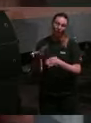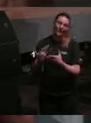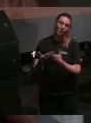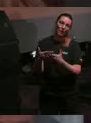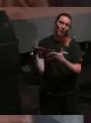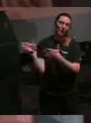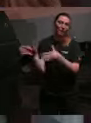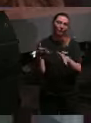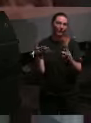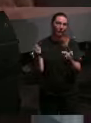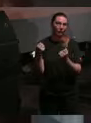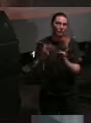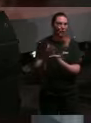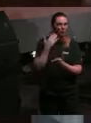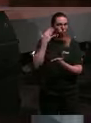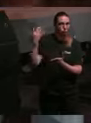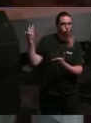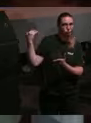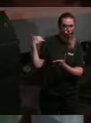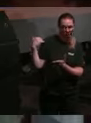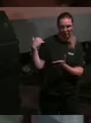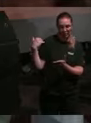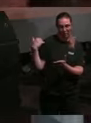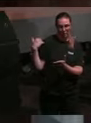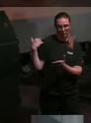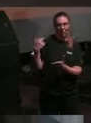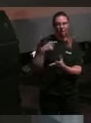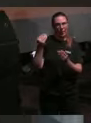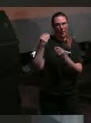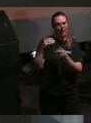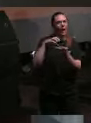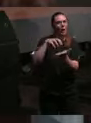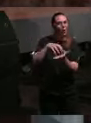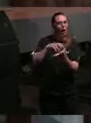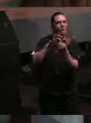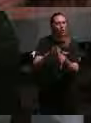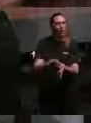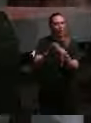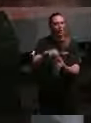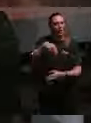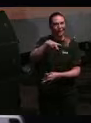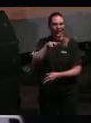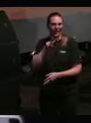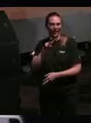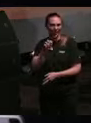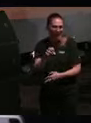inn før. Ja, vi lærte jo litt om dette med lokal forankring der for noen år siden I NVE.